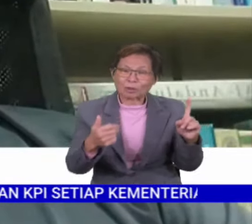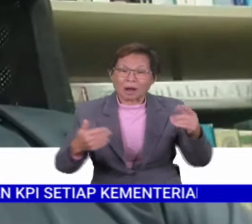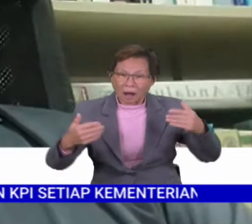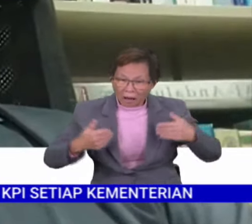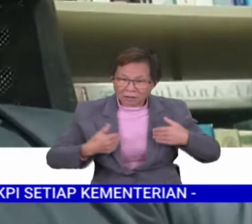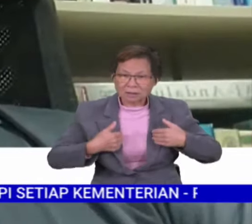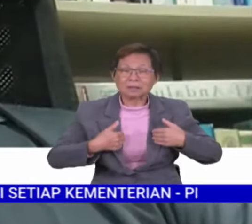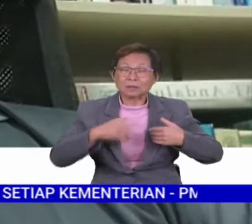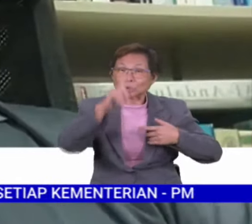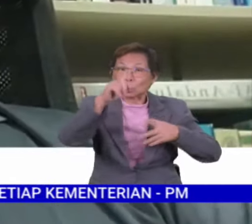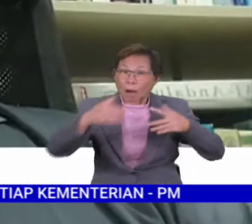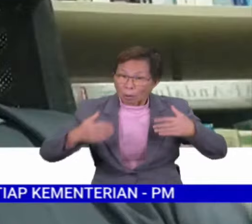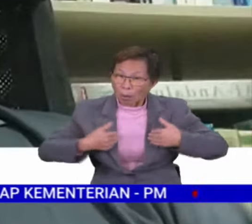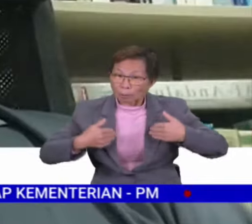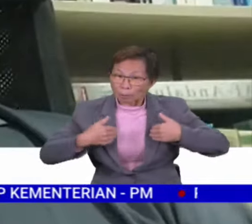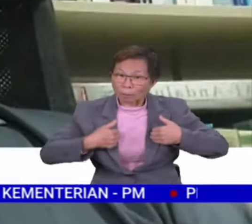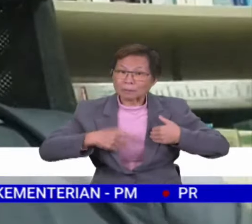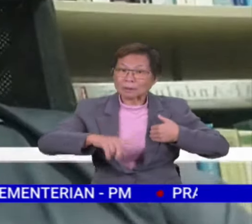mewujudkan satu